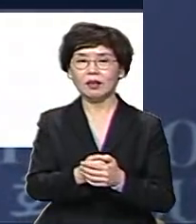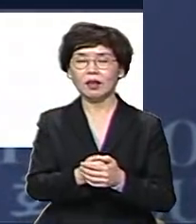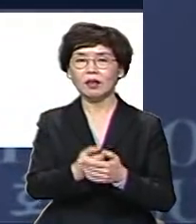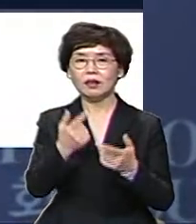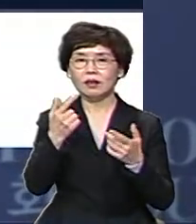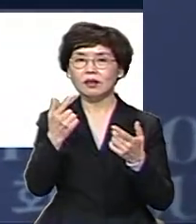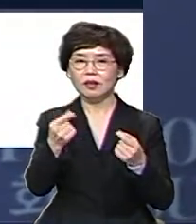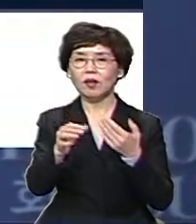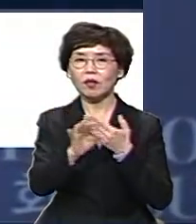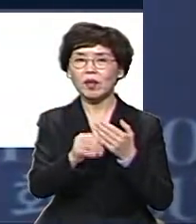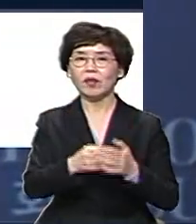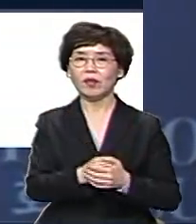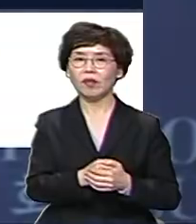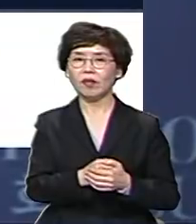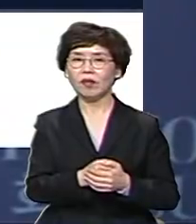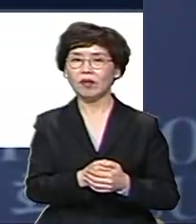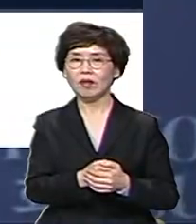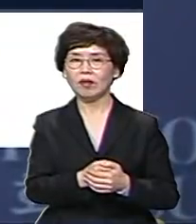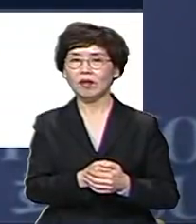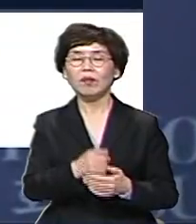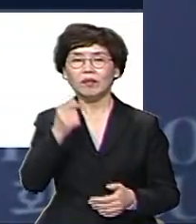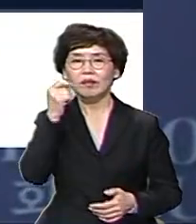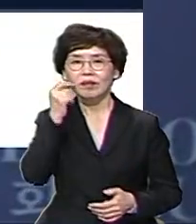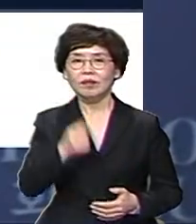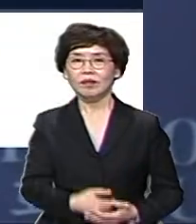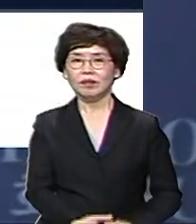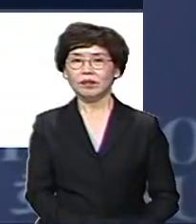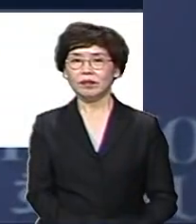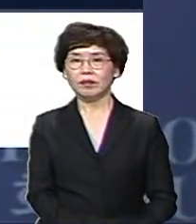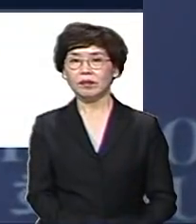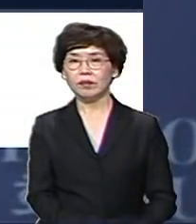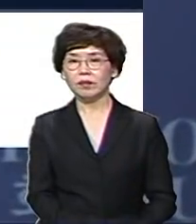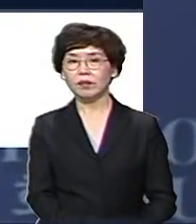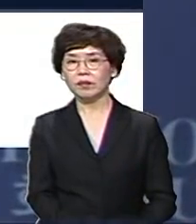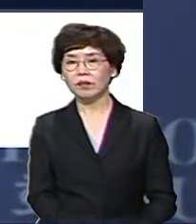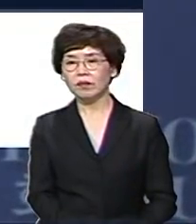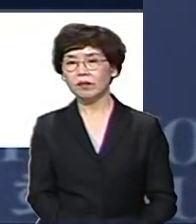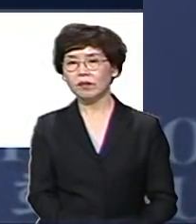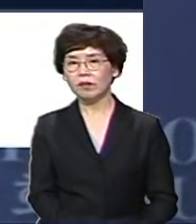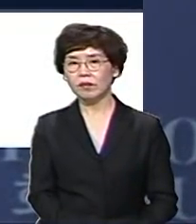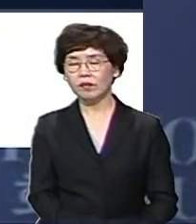수도 있습니다. 오늘은 제가 아무것도 말씀드릴 수가 없습니다.